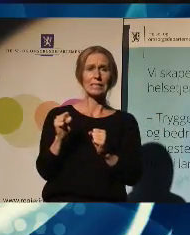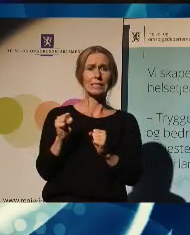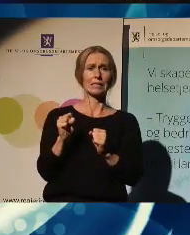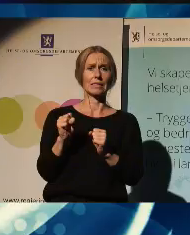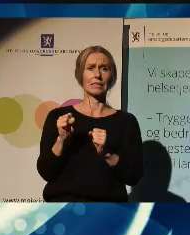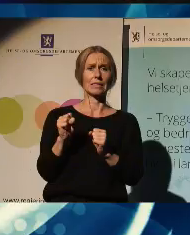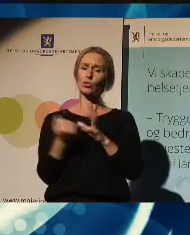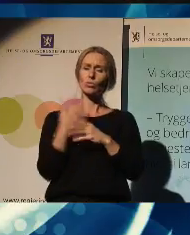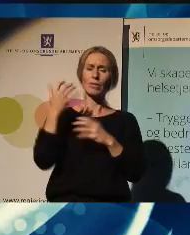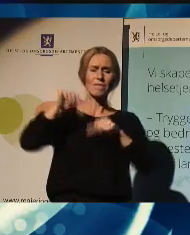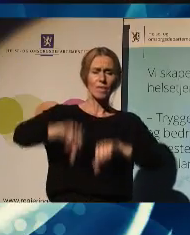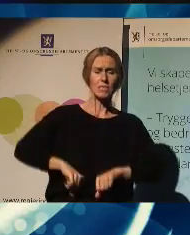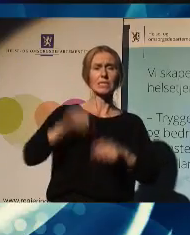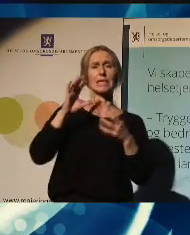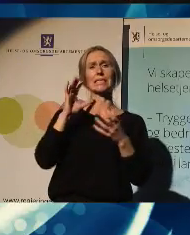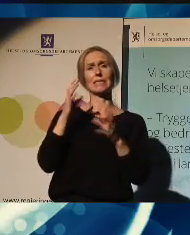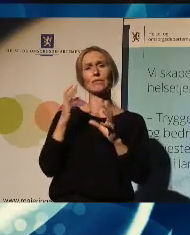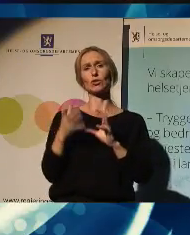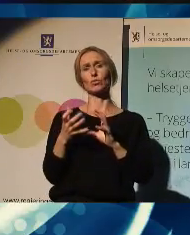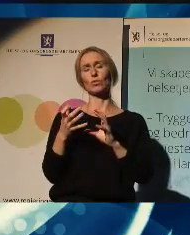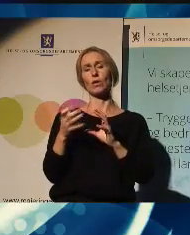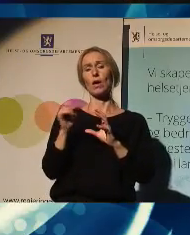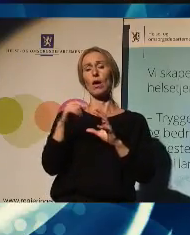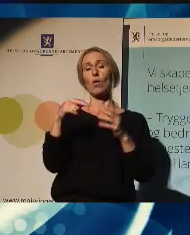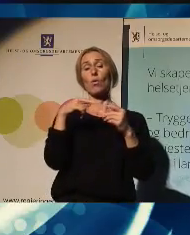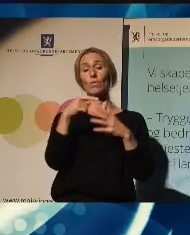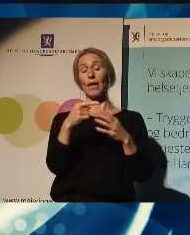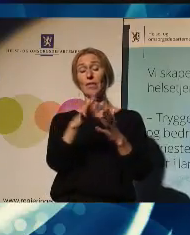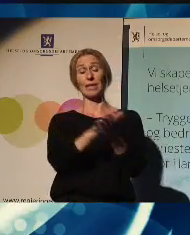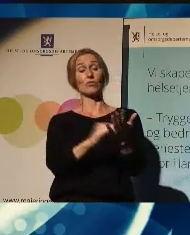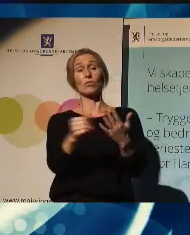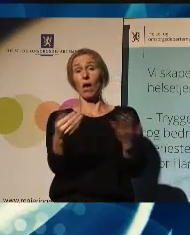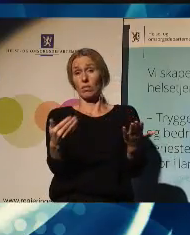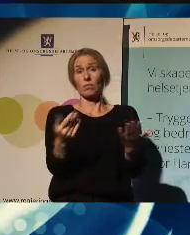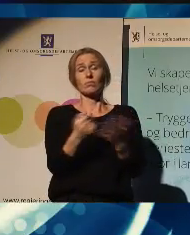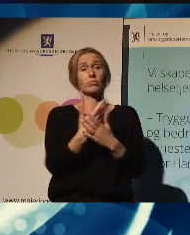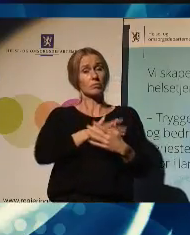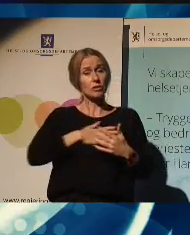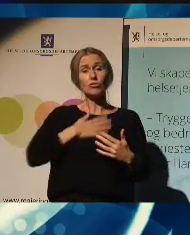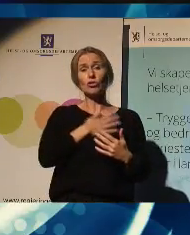vanskelig situasjon, og dette fører til sykelighet over tid.